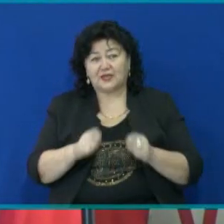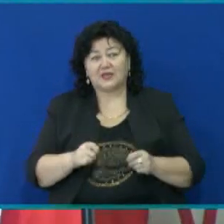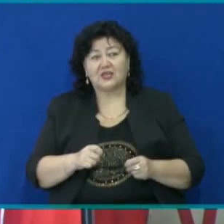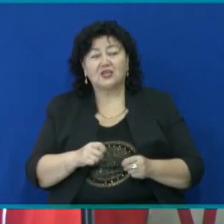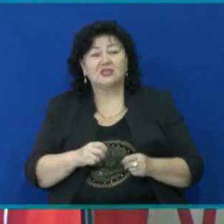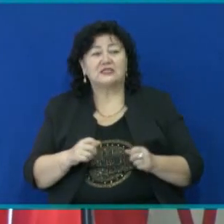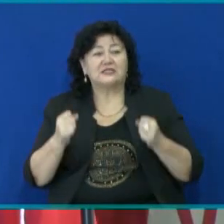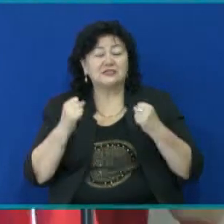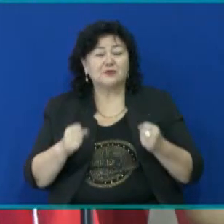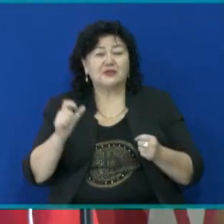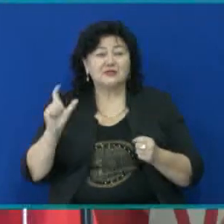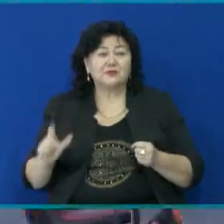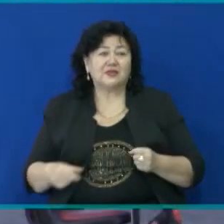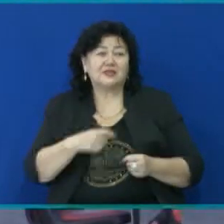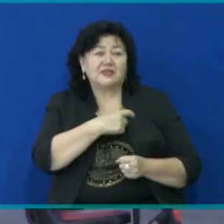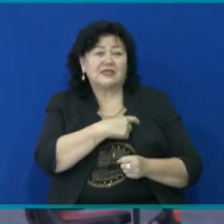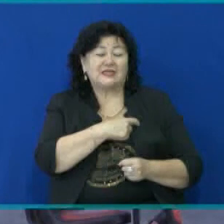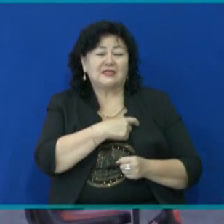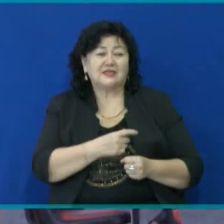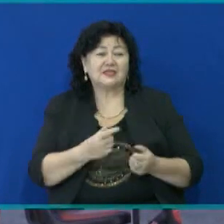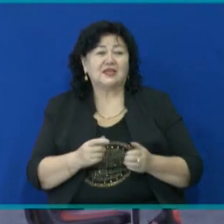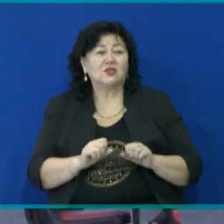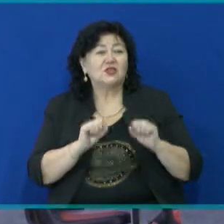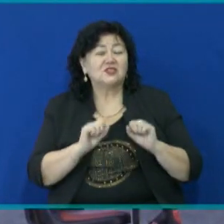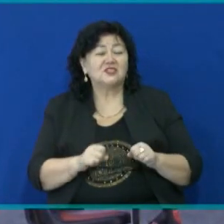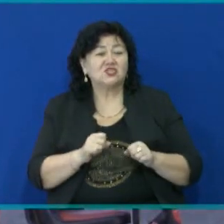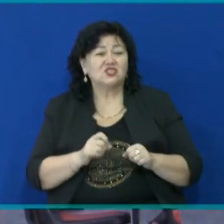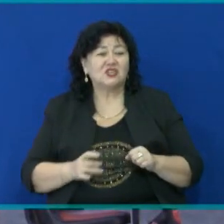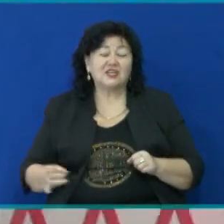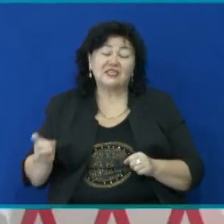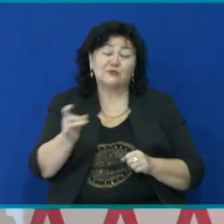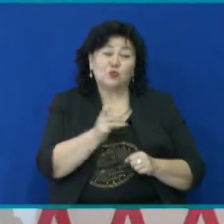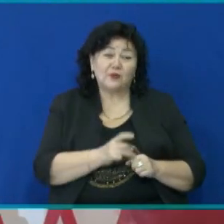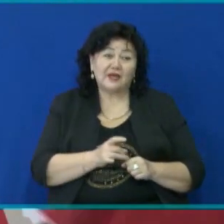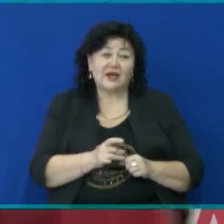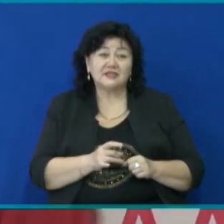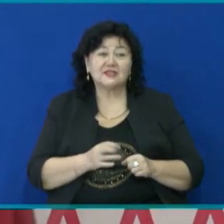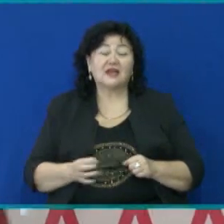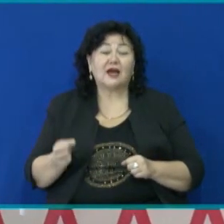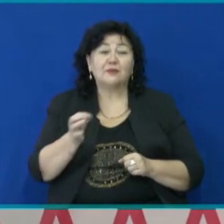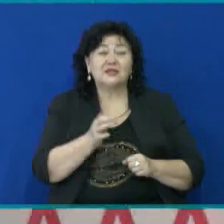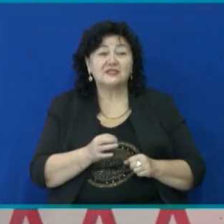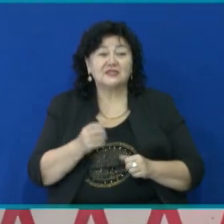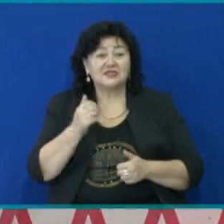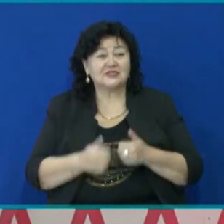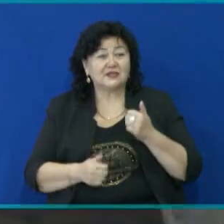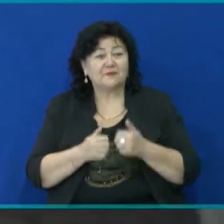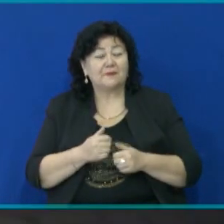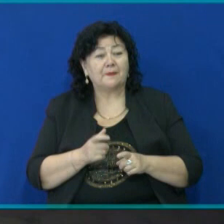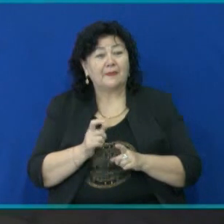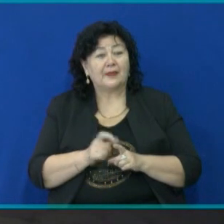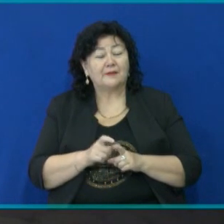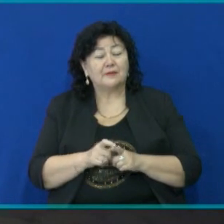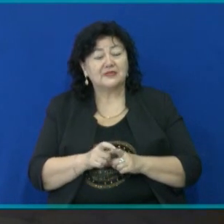внесли свой вклад в развитие спорта, защищая честь района на азиатских, а также областных и республиканских соревнованиях. По словам акима, в Жарминском районе